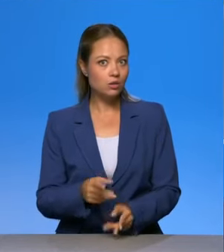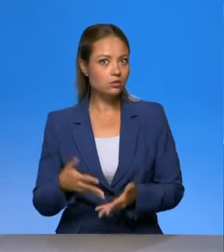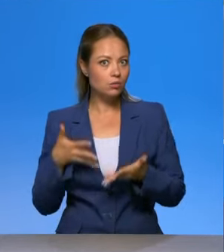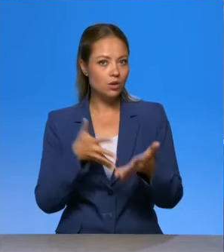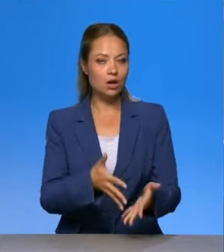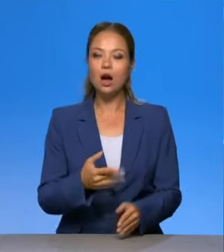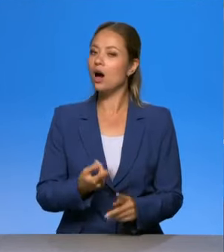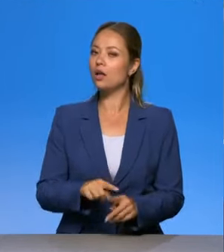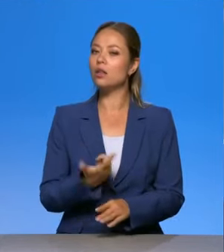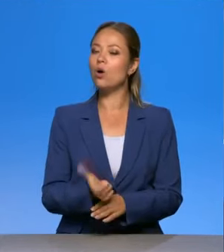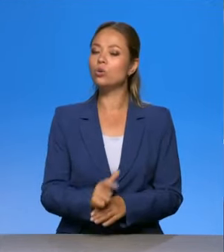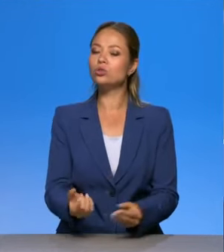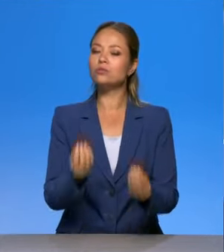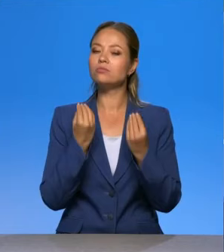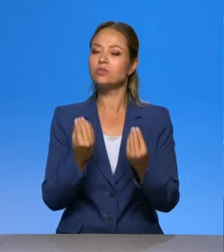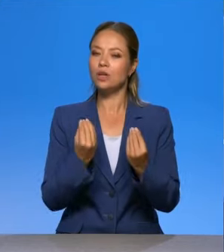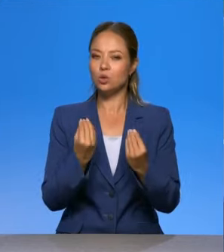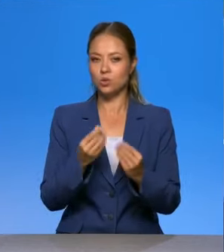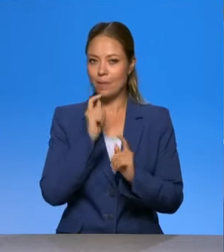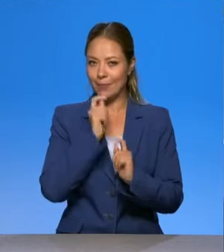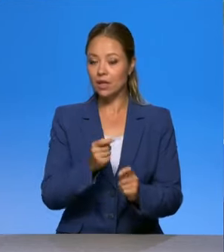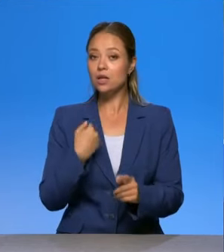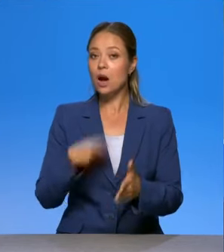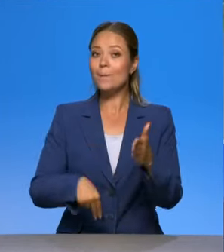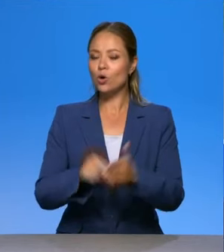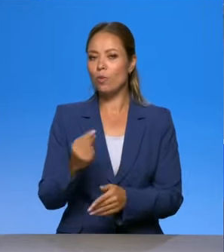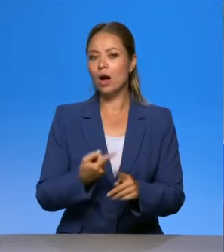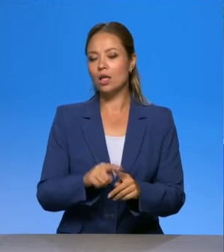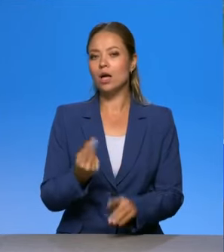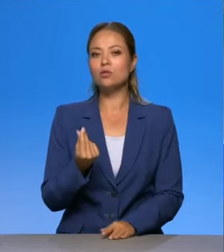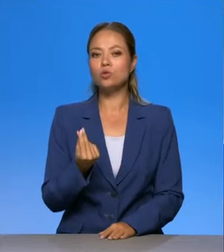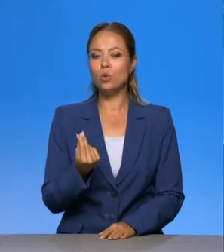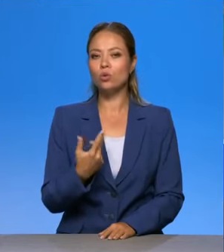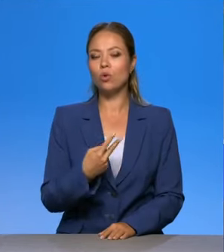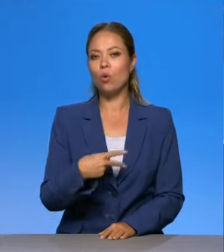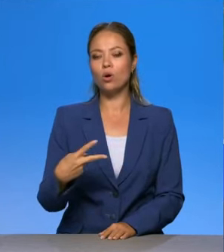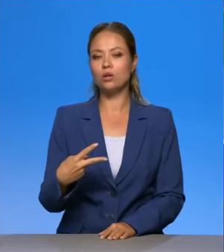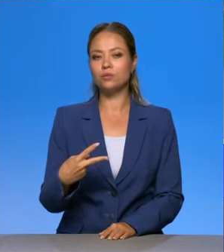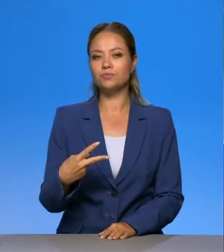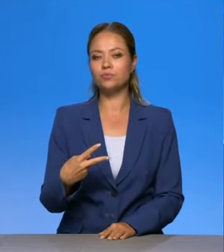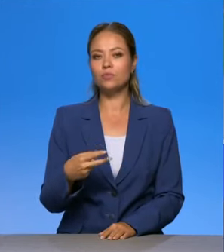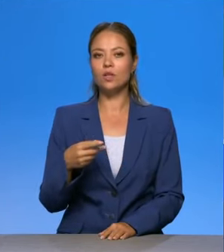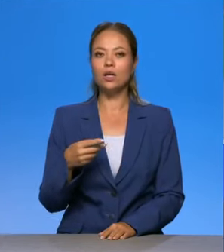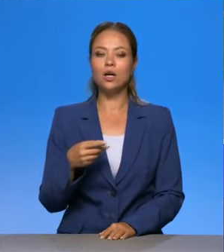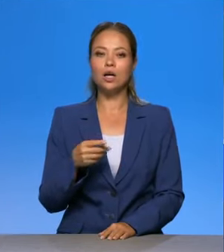очень статусный подарок. Я ее покупаю. Так. Это стоит порядка, ну, где-то 1200 долларов. Если мы говорим